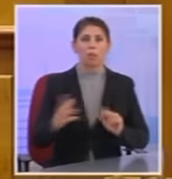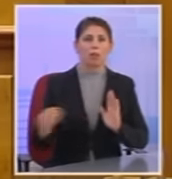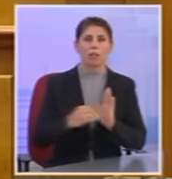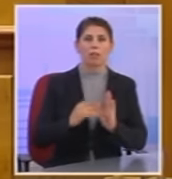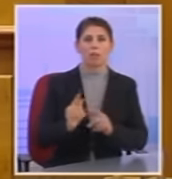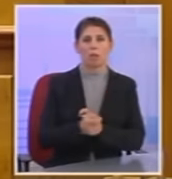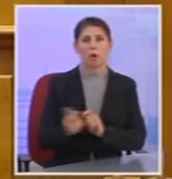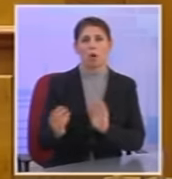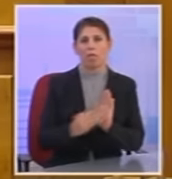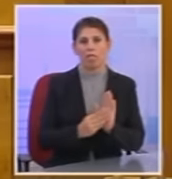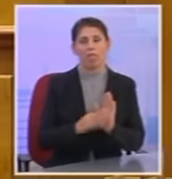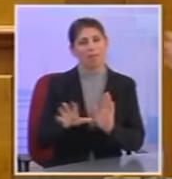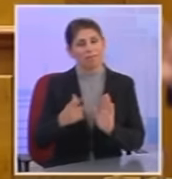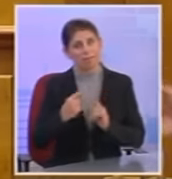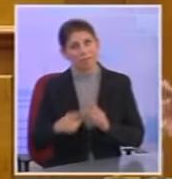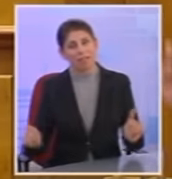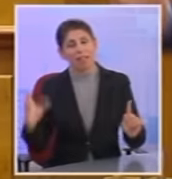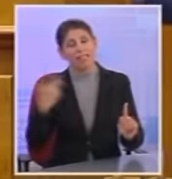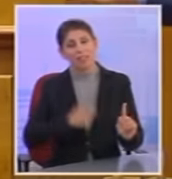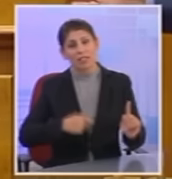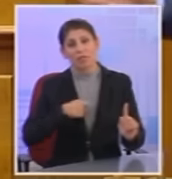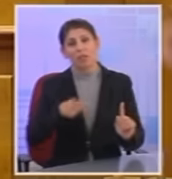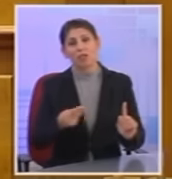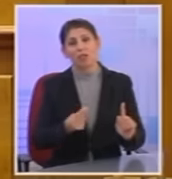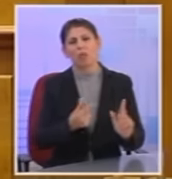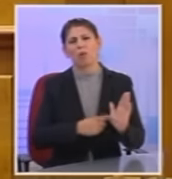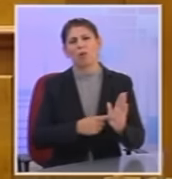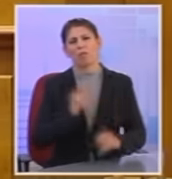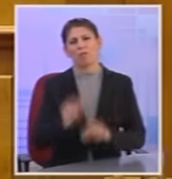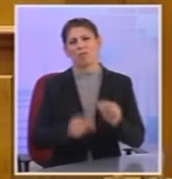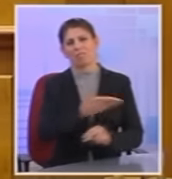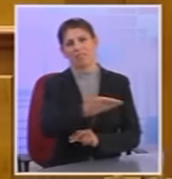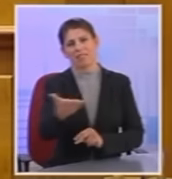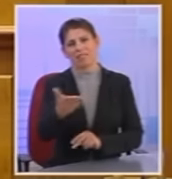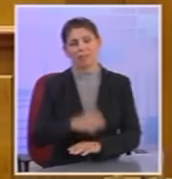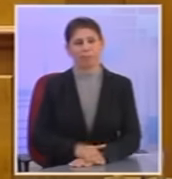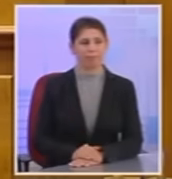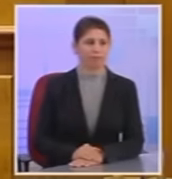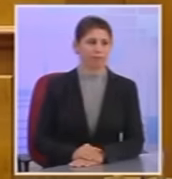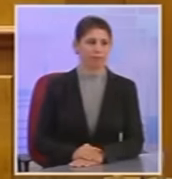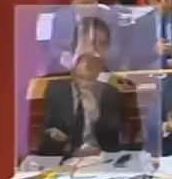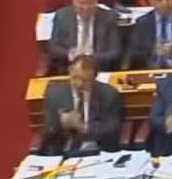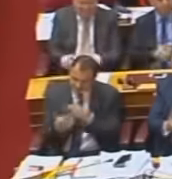καμιά τροπολογία περίεργη, γιατί δυστυχώς με αυτόν τον τρόπο νομοθετείτε.